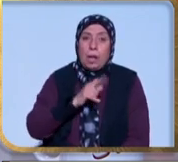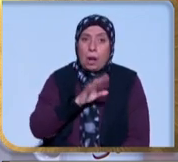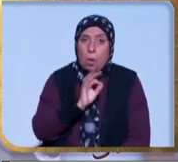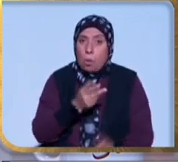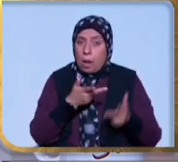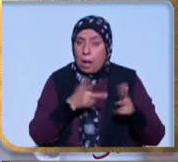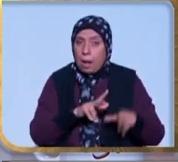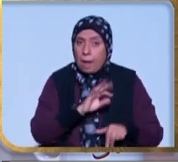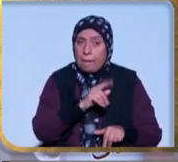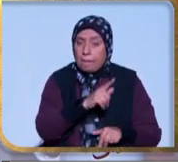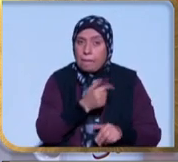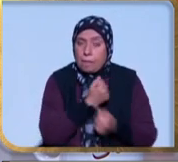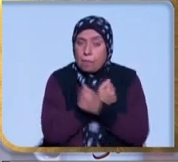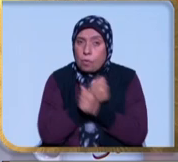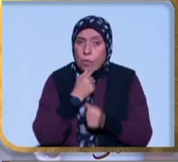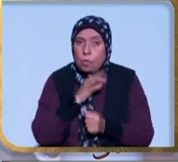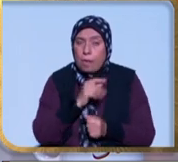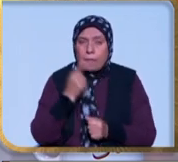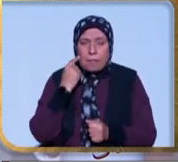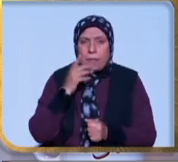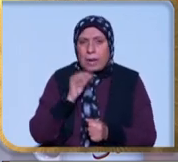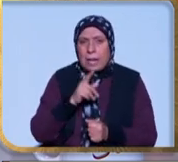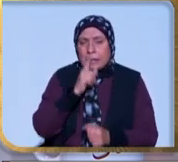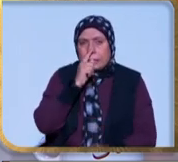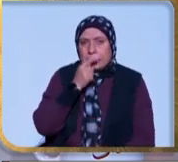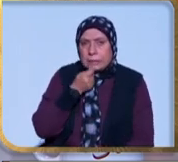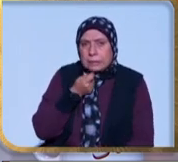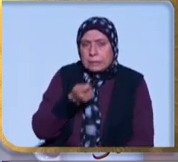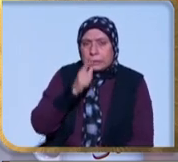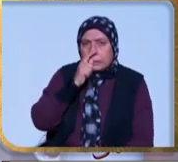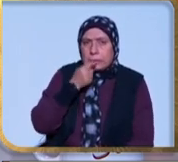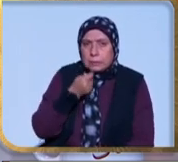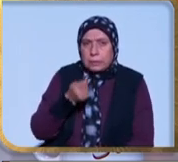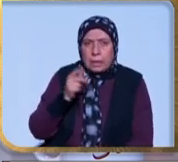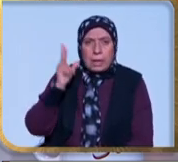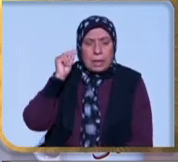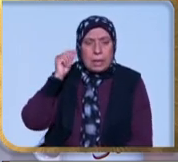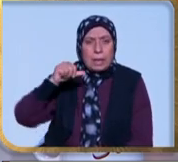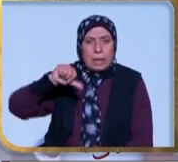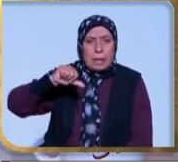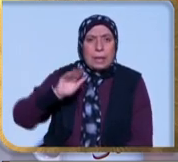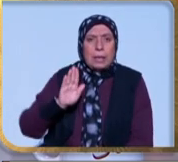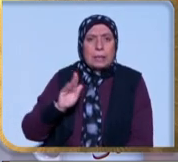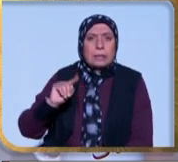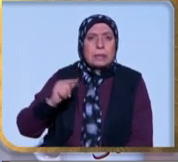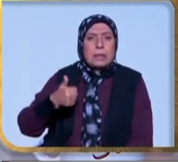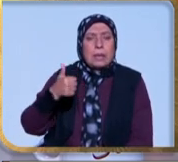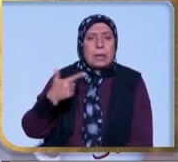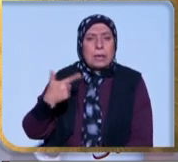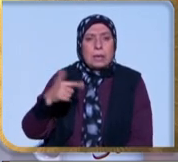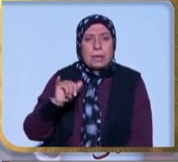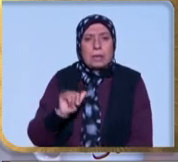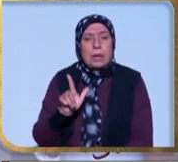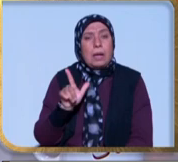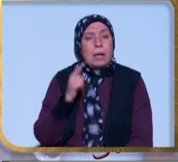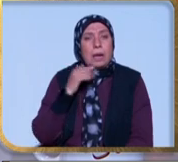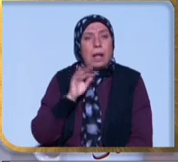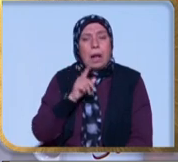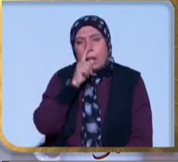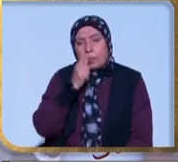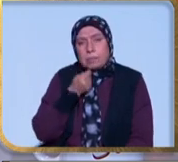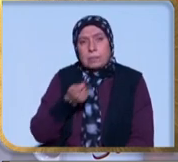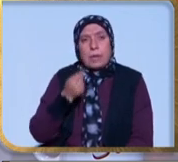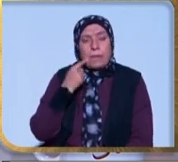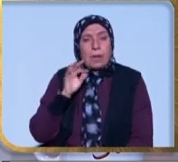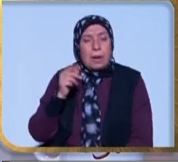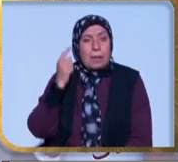إيه لسيدنا موسى. هما خلاص هما مؤمنين إنه سيدنا موسى ده ساحر وكل ما يأتي به من الآيات سحر، برغم إن هما لو